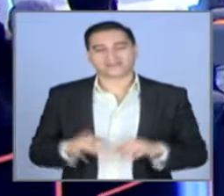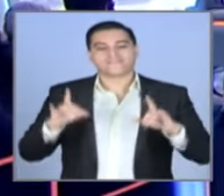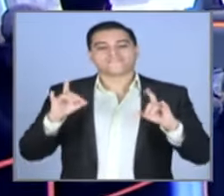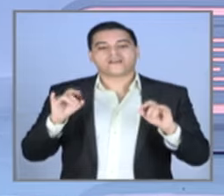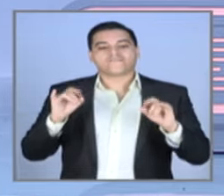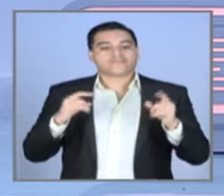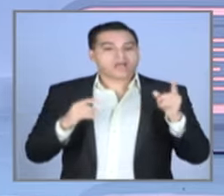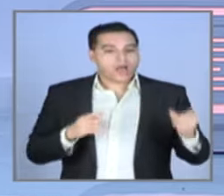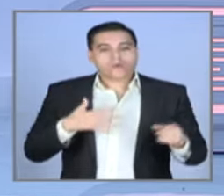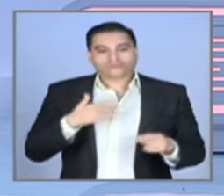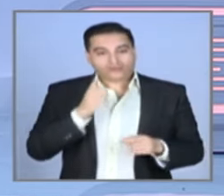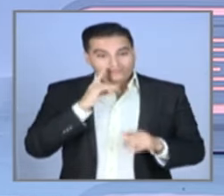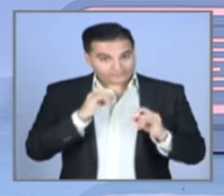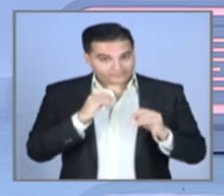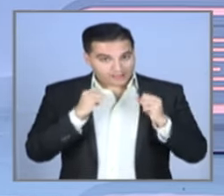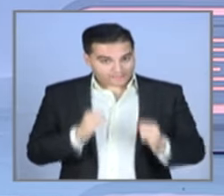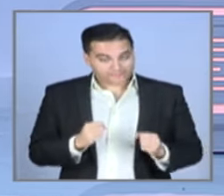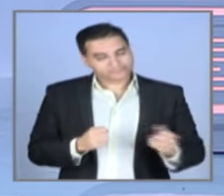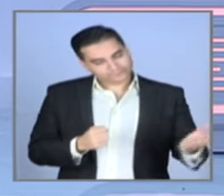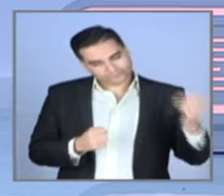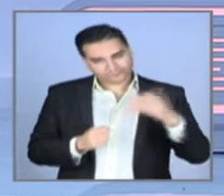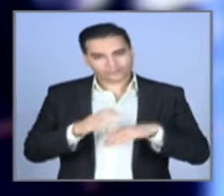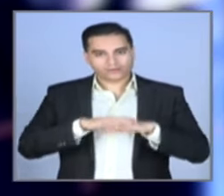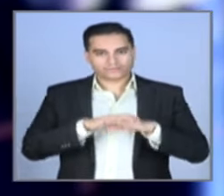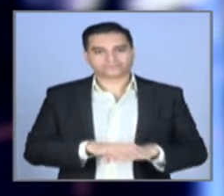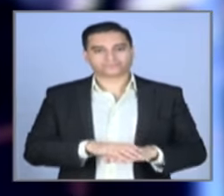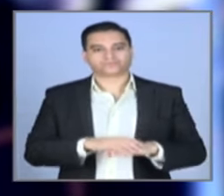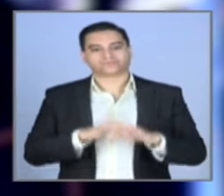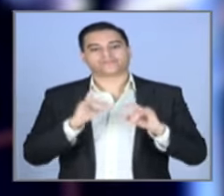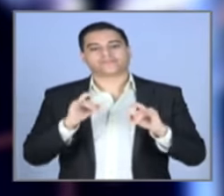50-50 ولا 50-50. لا؟ 50-50. دوس على البازر.